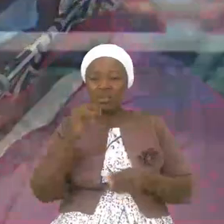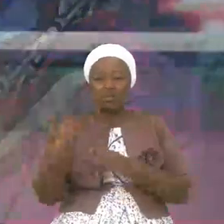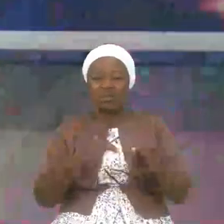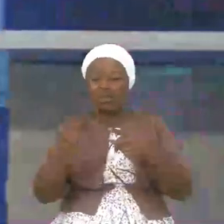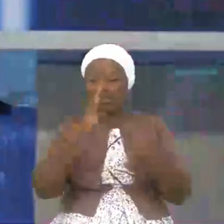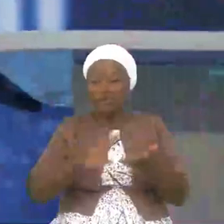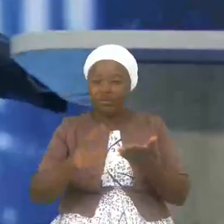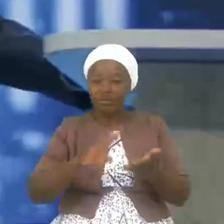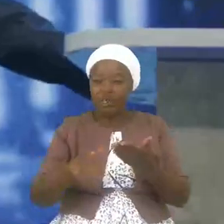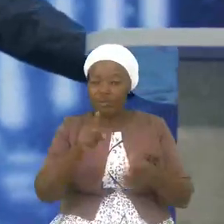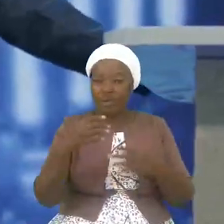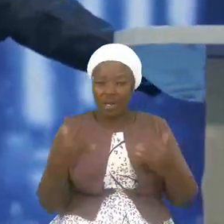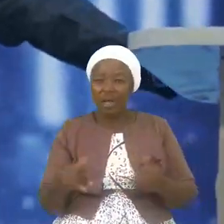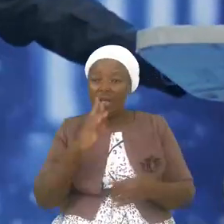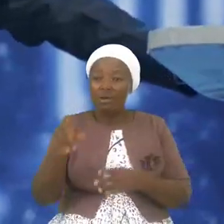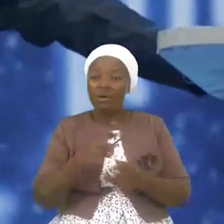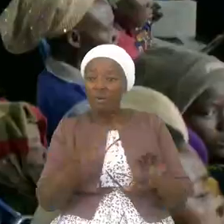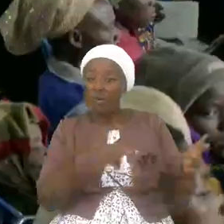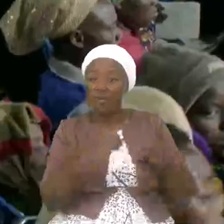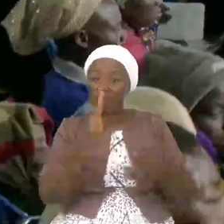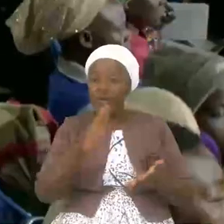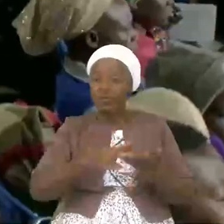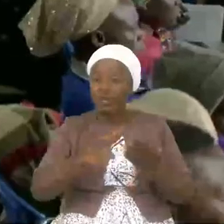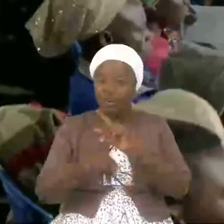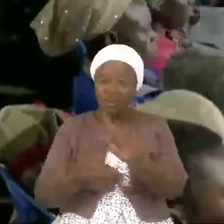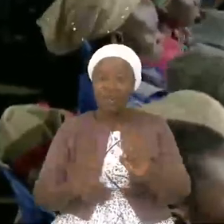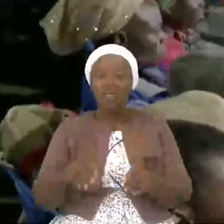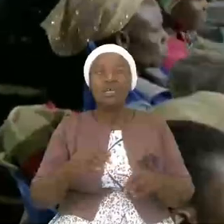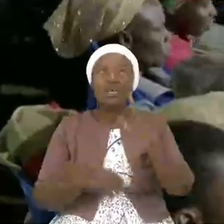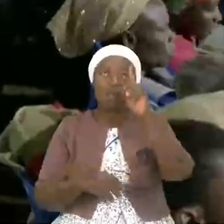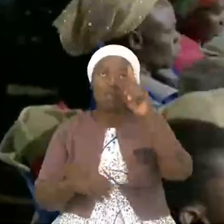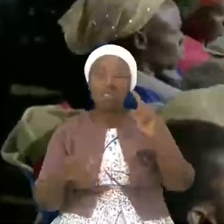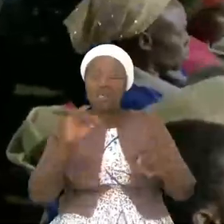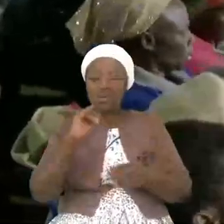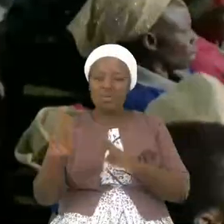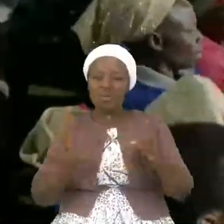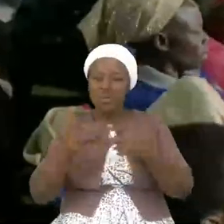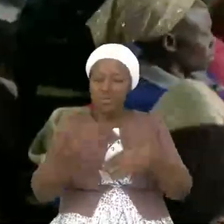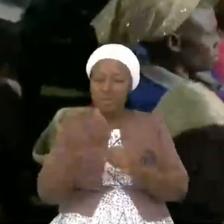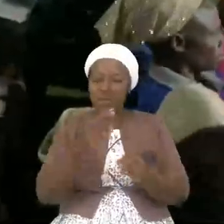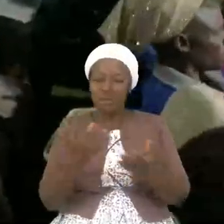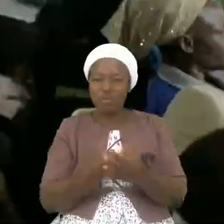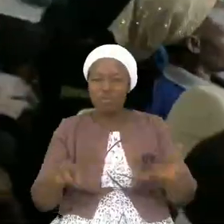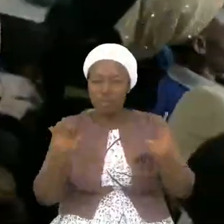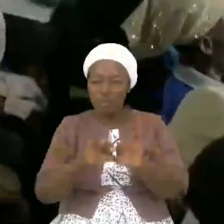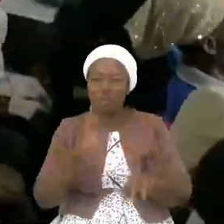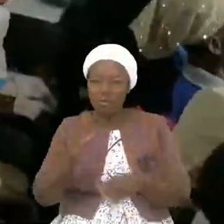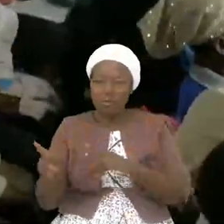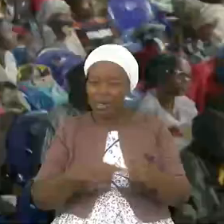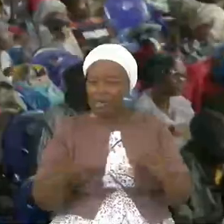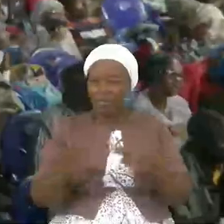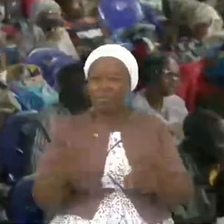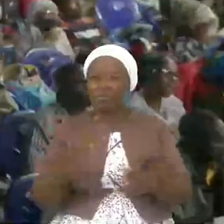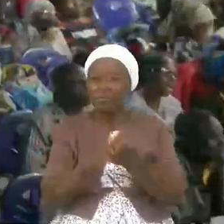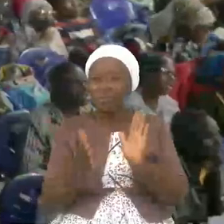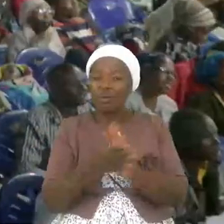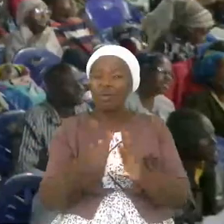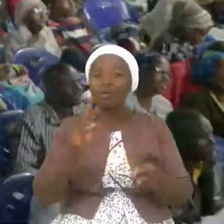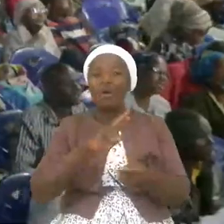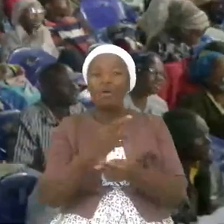être pardonné? Il est prêt à te rendre digne. Est-ce que toi, tu es prêt à être digne? Je pose une